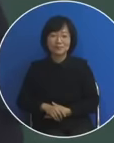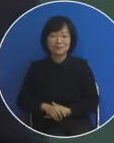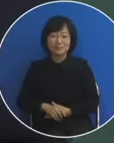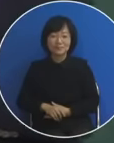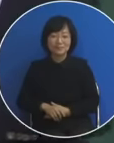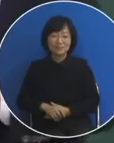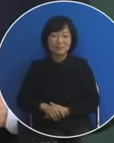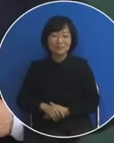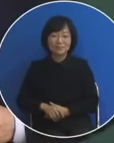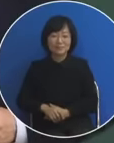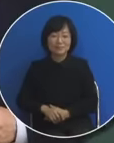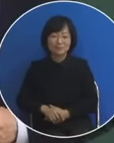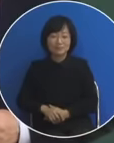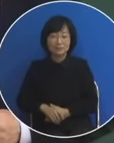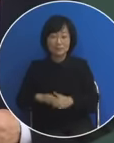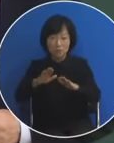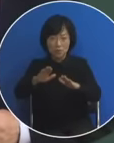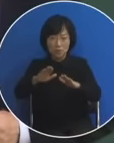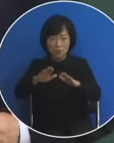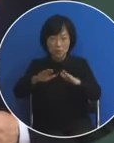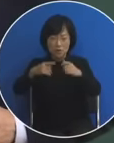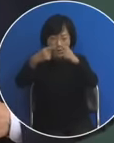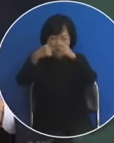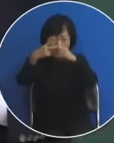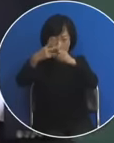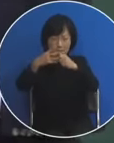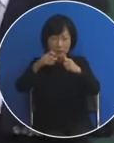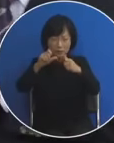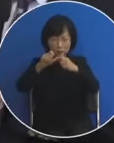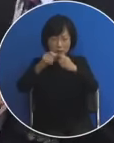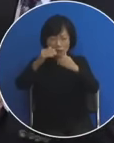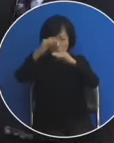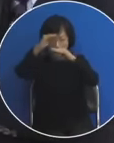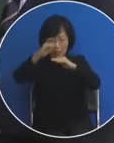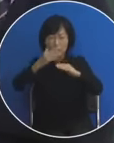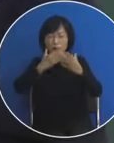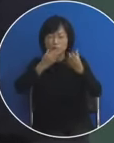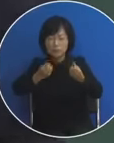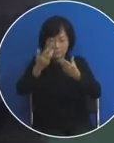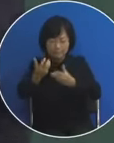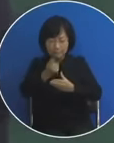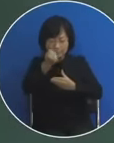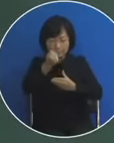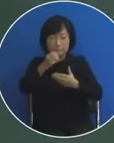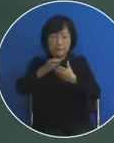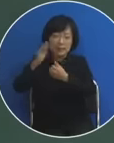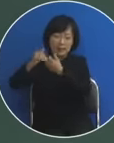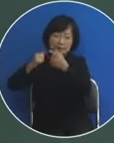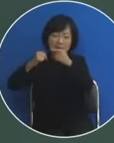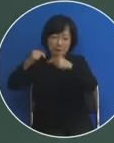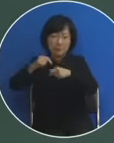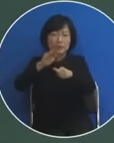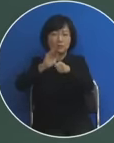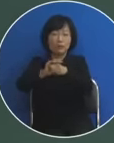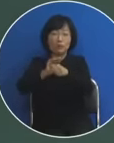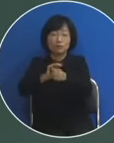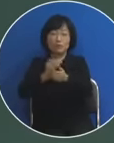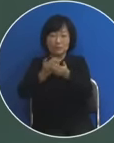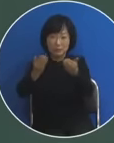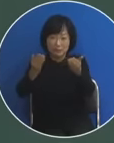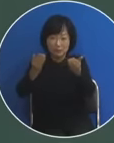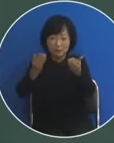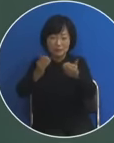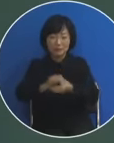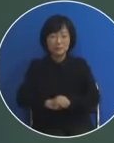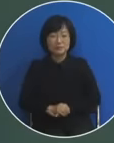받아 깨달아 나가는 순간부터 하나님의 역사는 시작된다. If so, the moment that you begin to enjoy and receive this blessing, God's works begin.